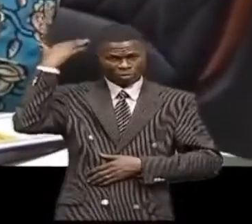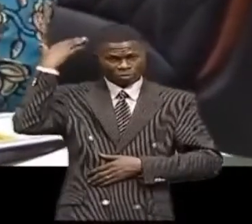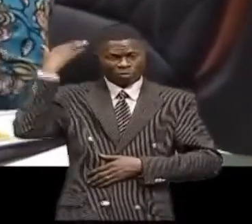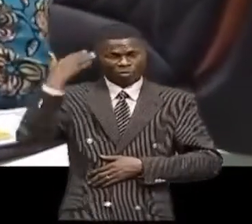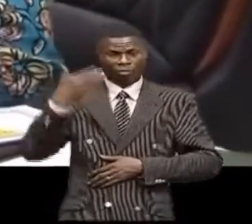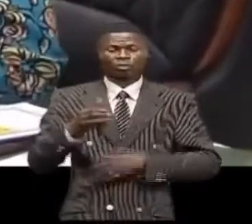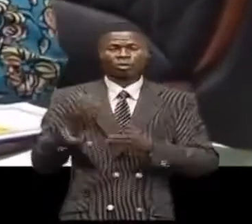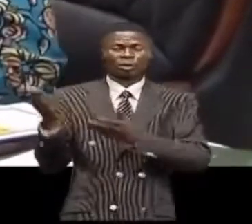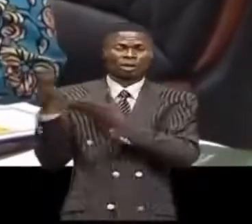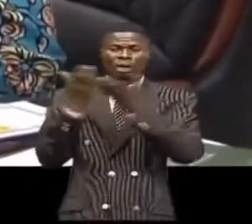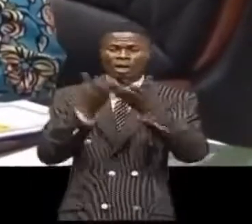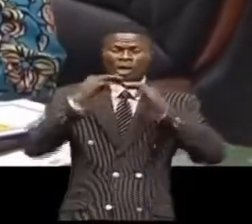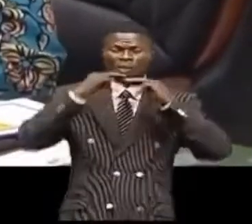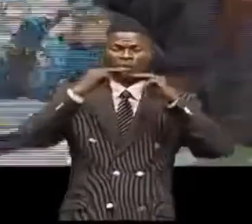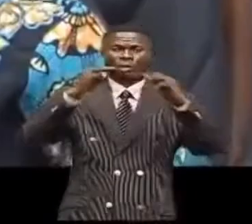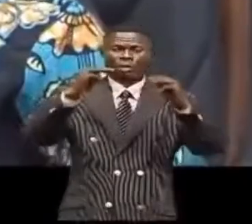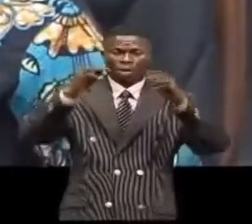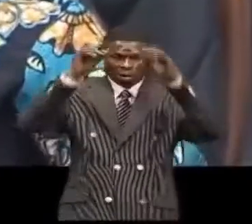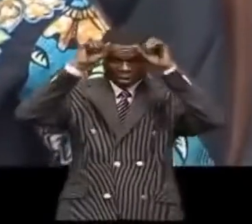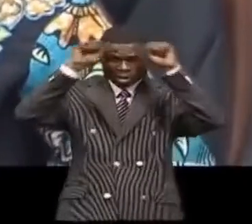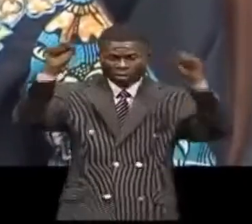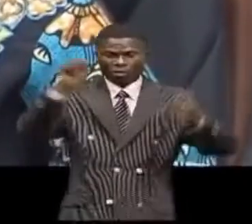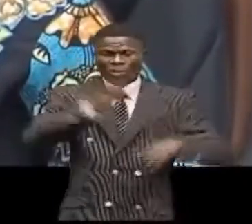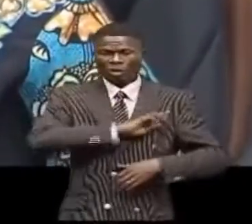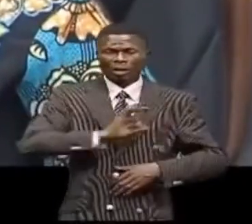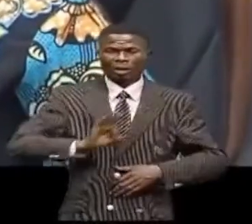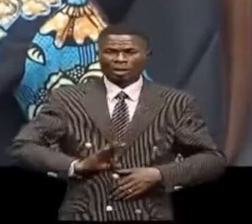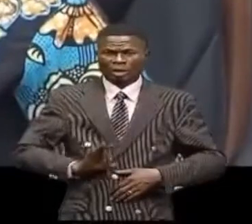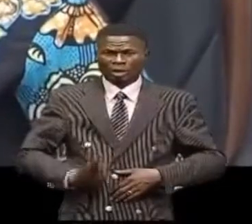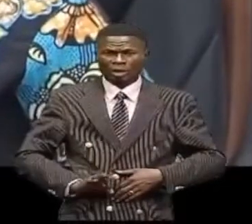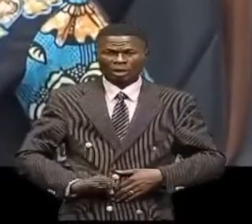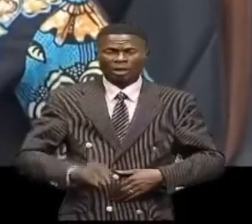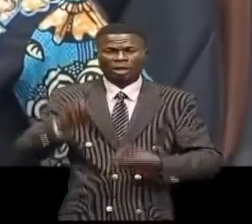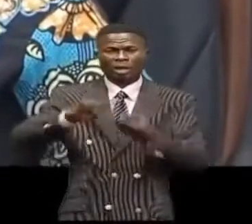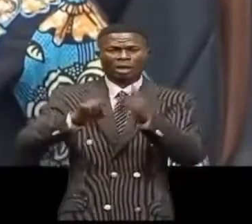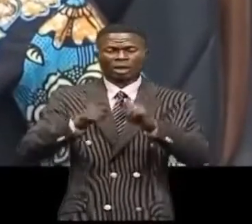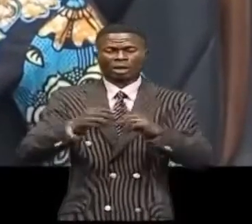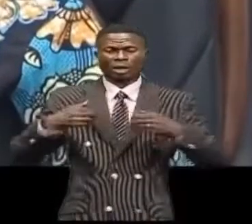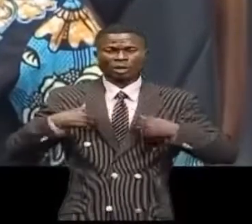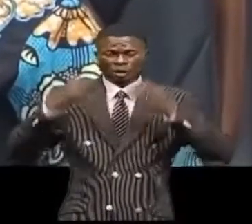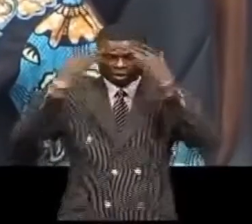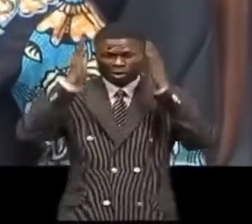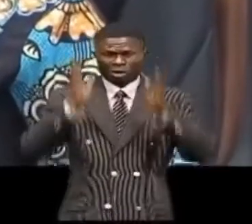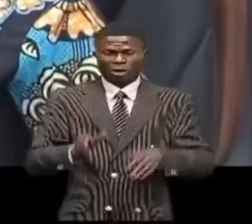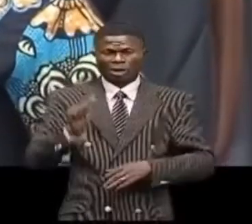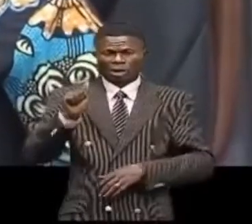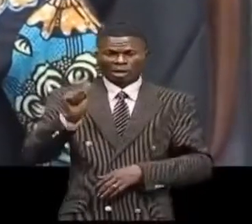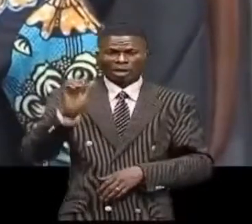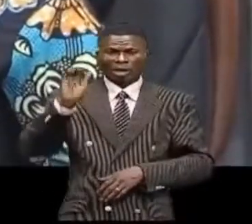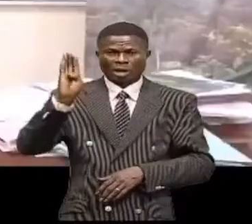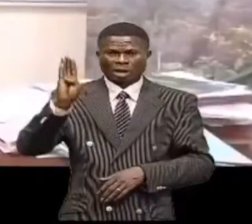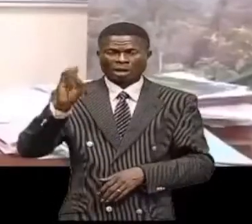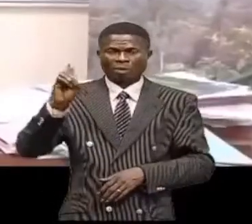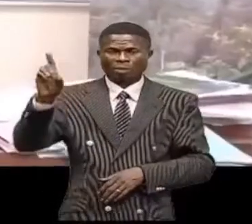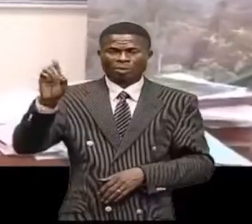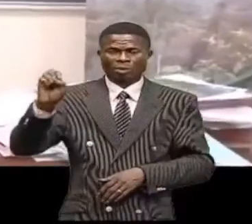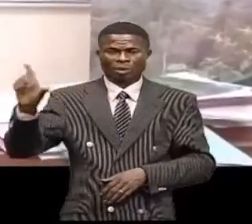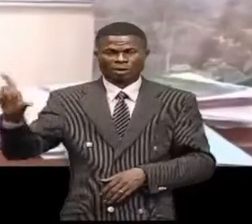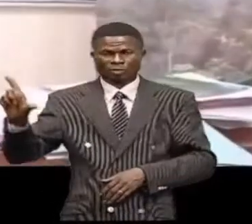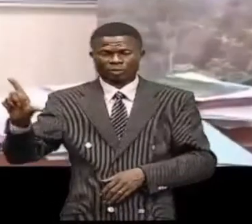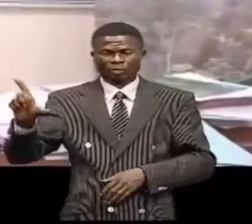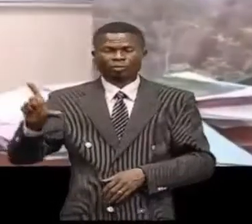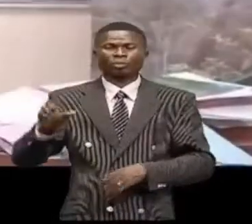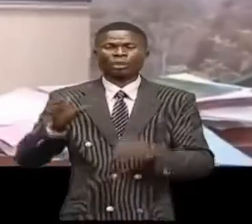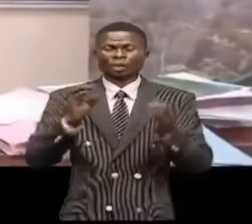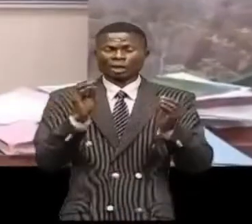été porteuse du message du président de la République à son homologue égyptien Abdel Fattah al-Sissi. Les